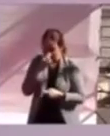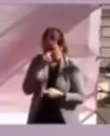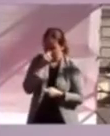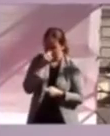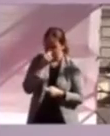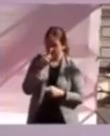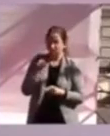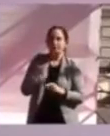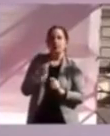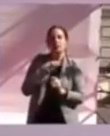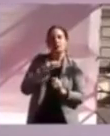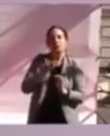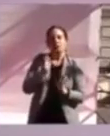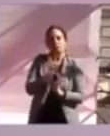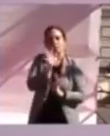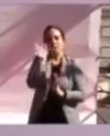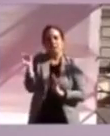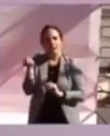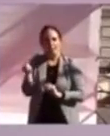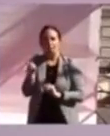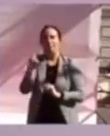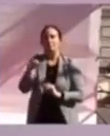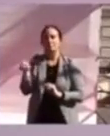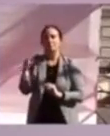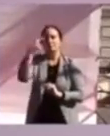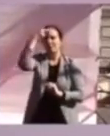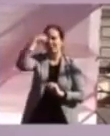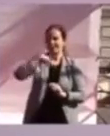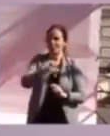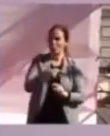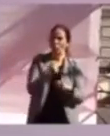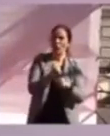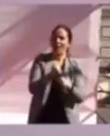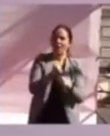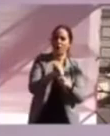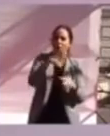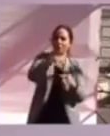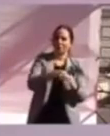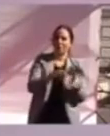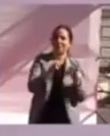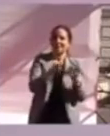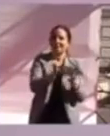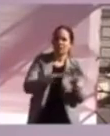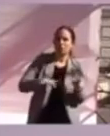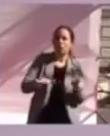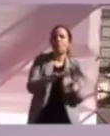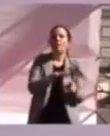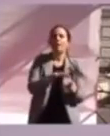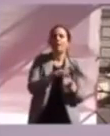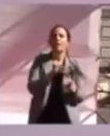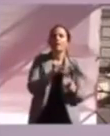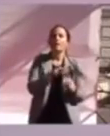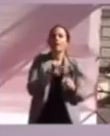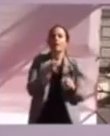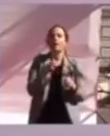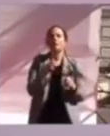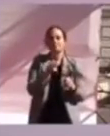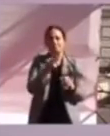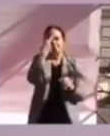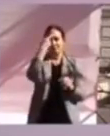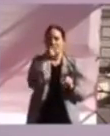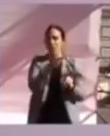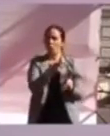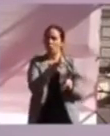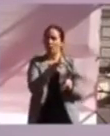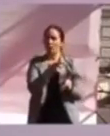la psicologa o che lavora nel settore ci ricordava come ad esempio purtroppo è una